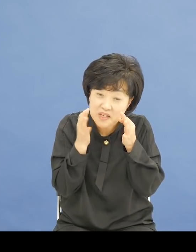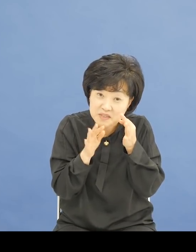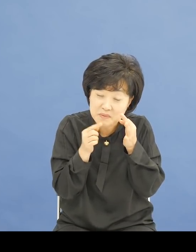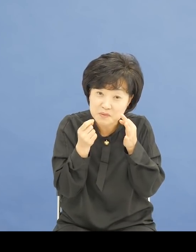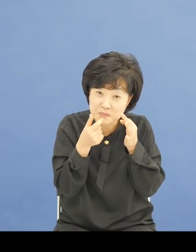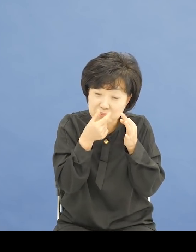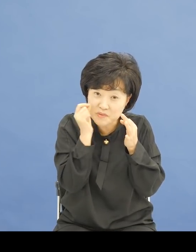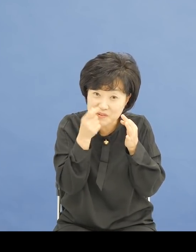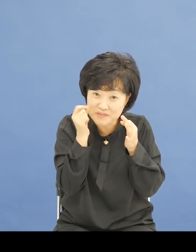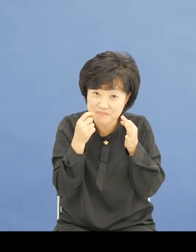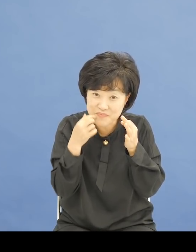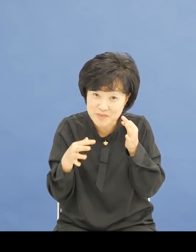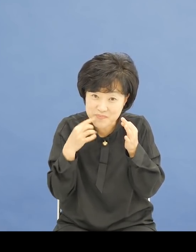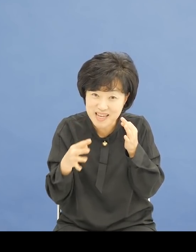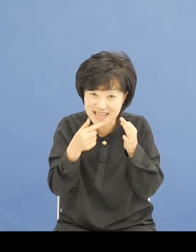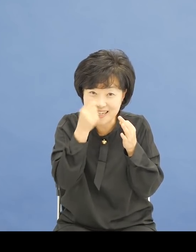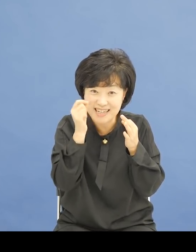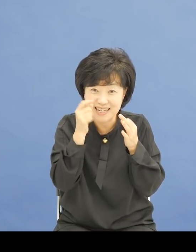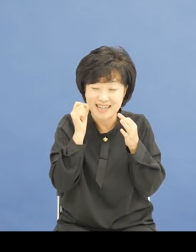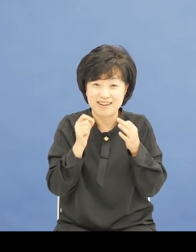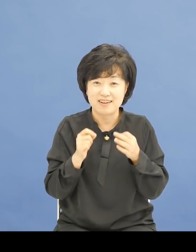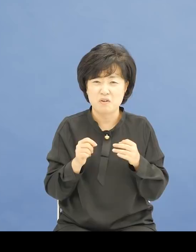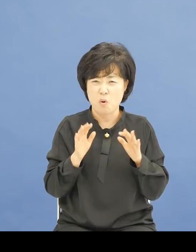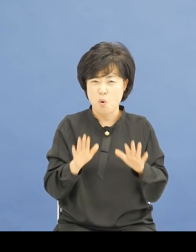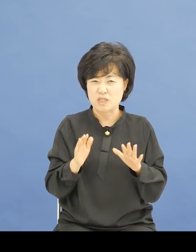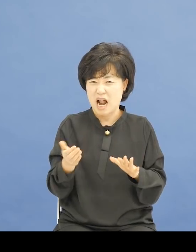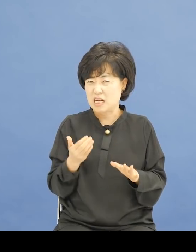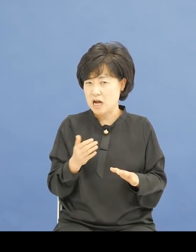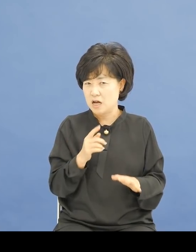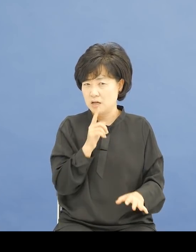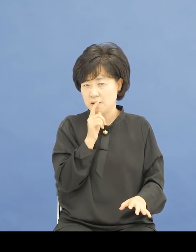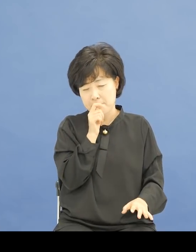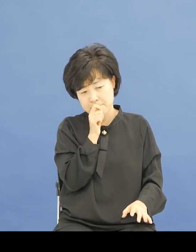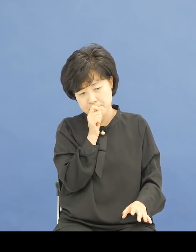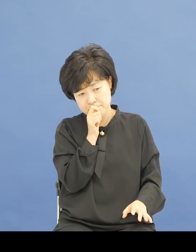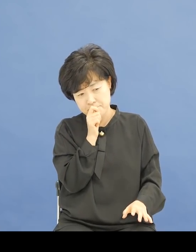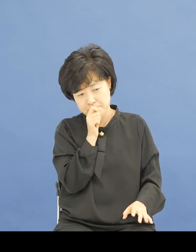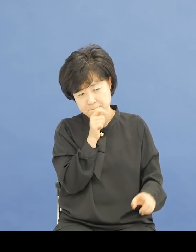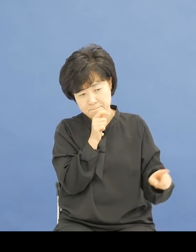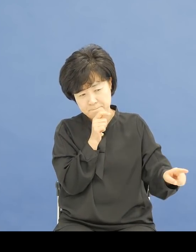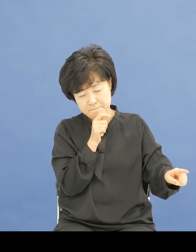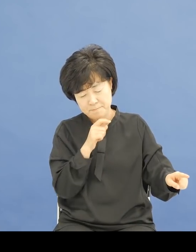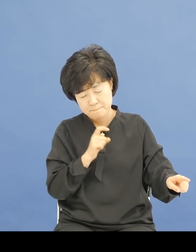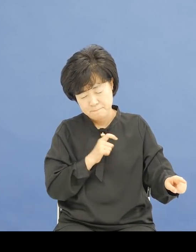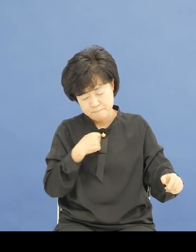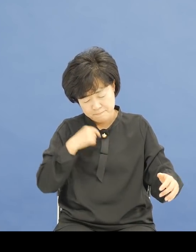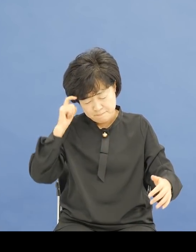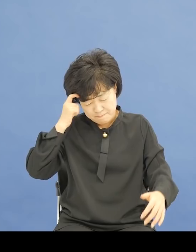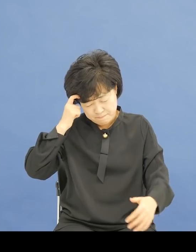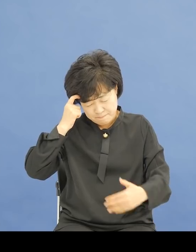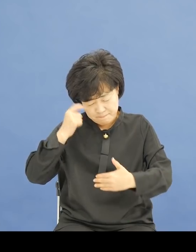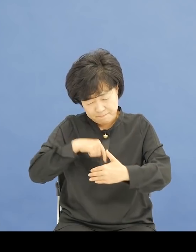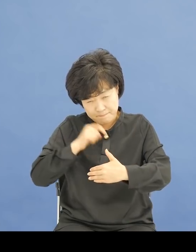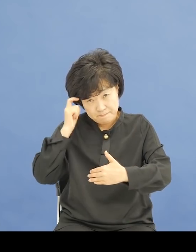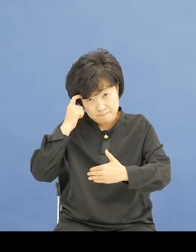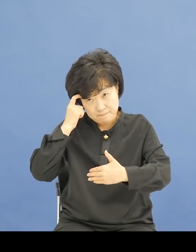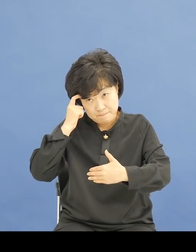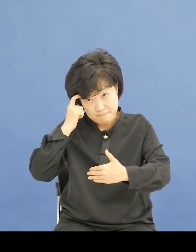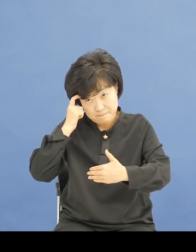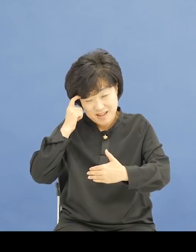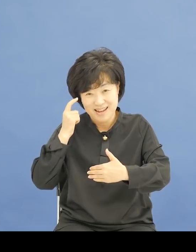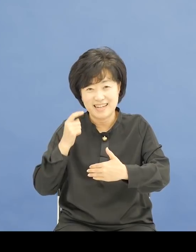나름대로 노력은 했지만 좀 약한 아니, 점이 아우 약하지 않아요. 아니 오늘 보통 방송보다 말씀 별로 안 하시길래 왜 그런 거 했더니 이거 생각하고 있었네. 계속 방송